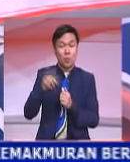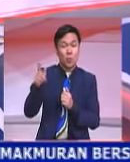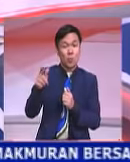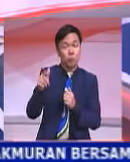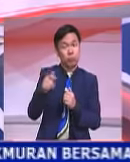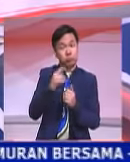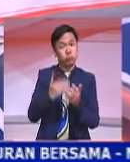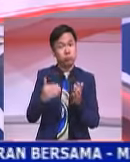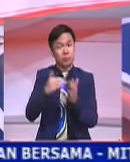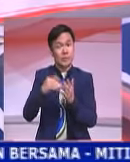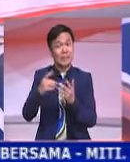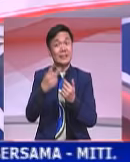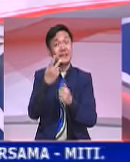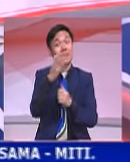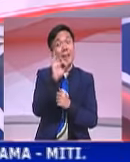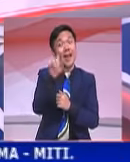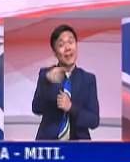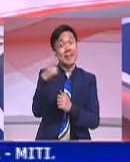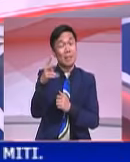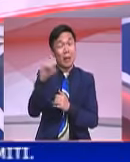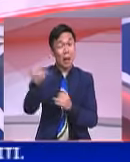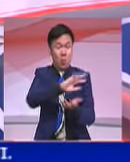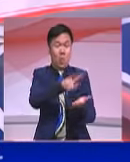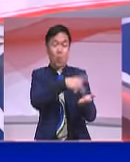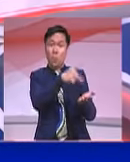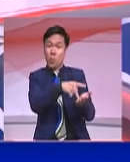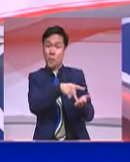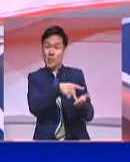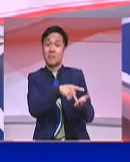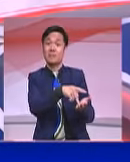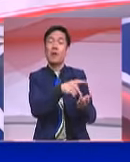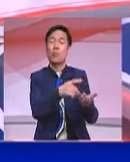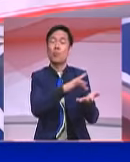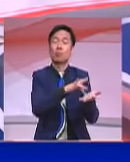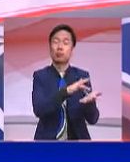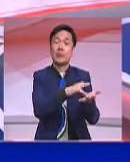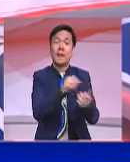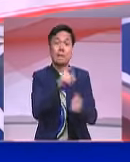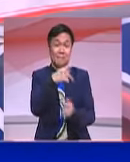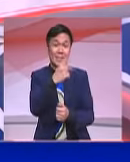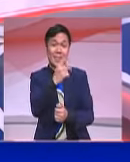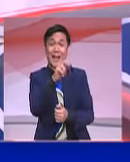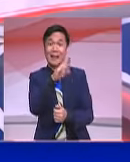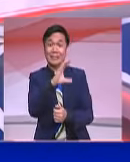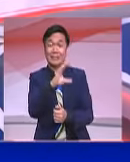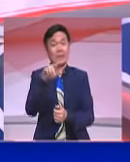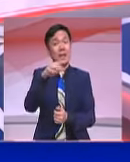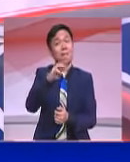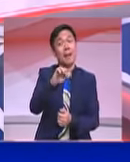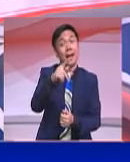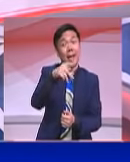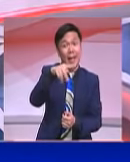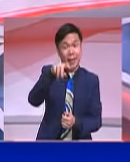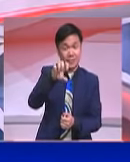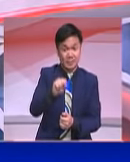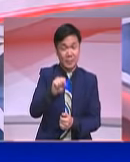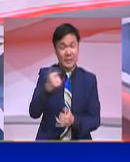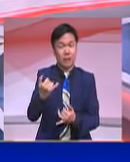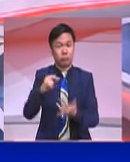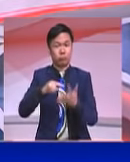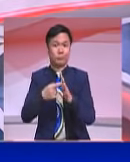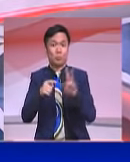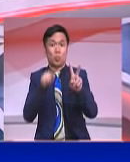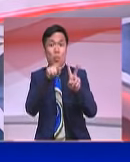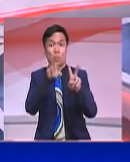diberlakukan semula sejak 9 Disember lalu, Pusat Kuarantin dan Rawatan COVID-19 PKRC MAEPS 2.0 kini tidak